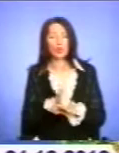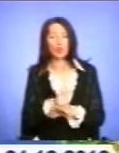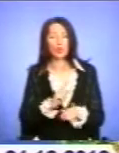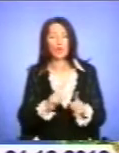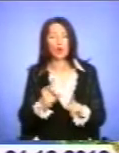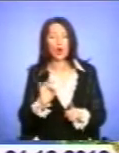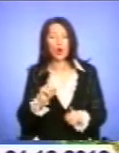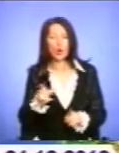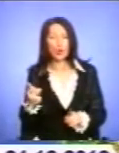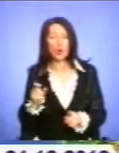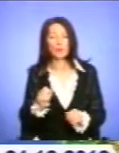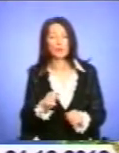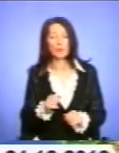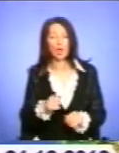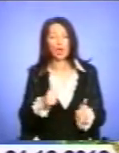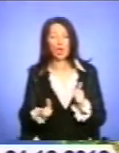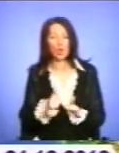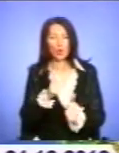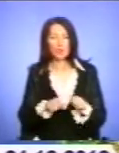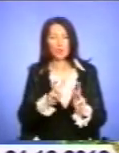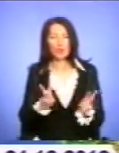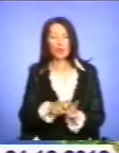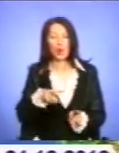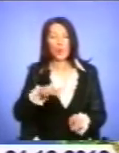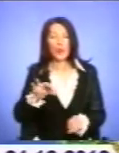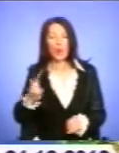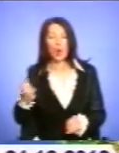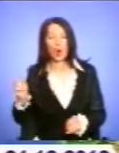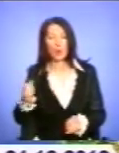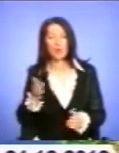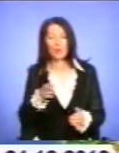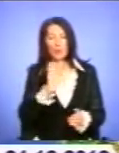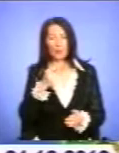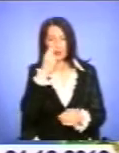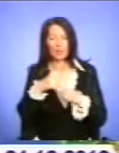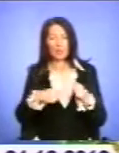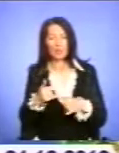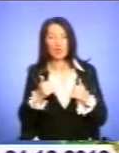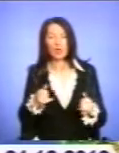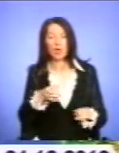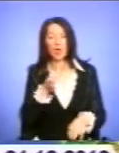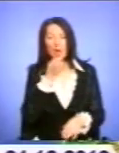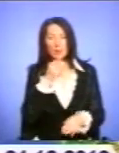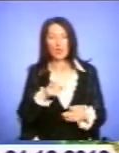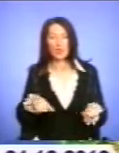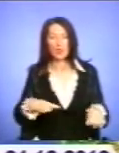Турнір Кубок Святого Миколая уже став традицією для палких любителів футболу. Проводять його в Тернополі